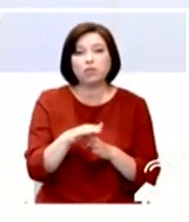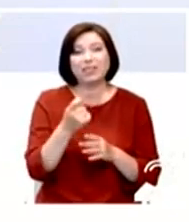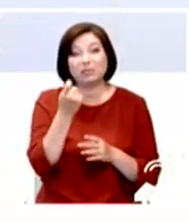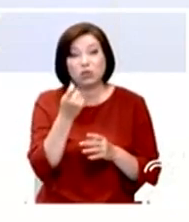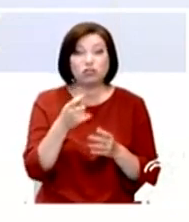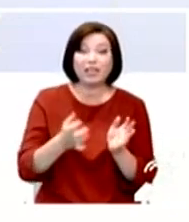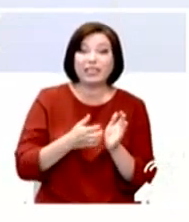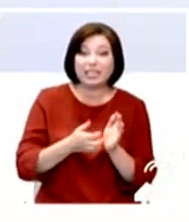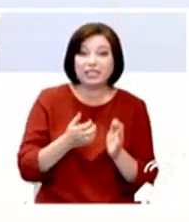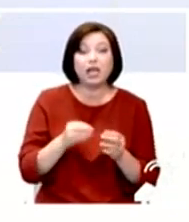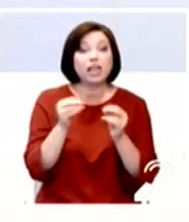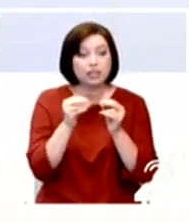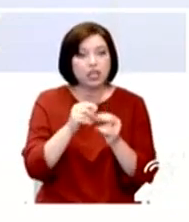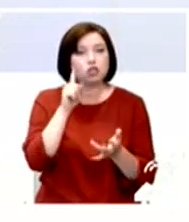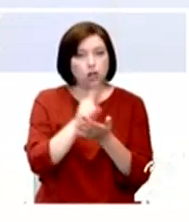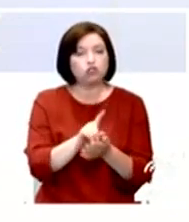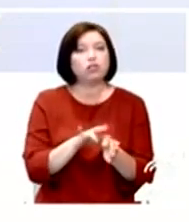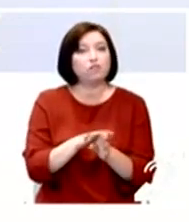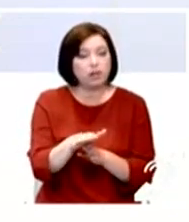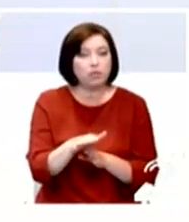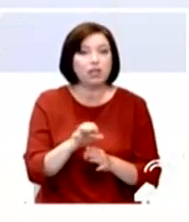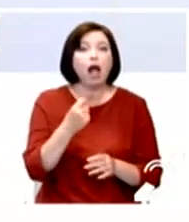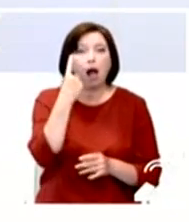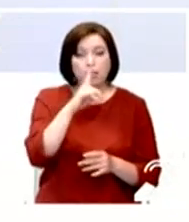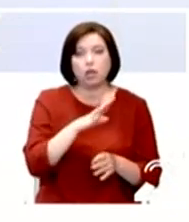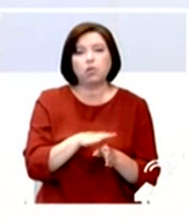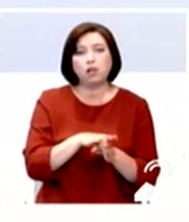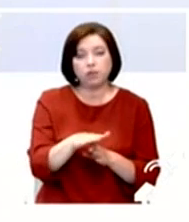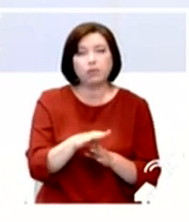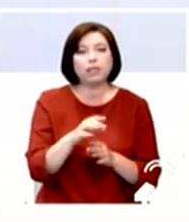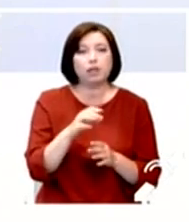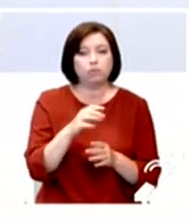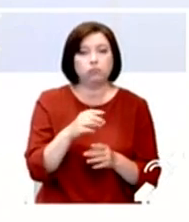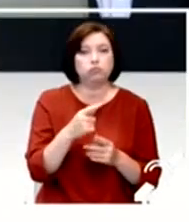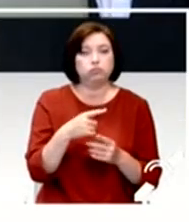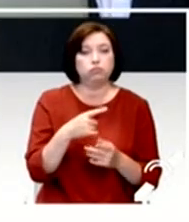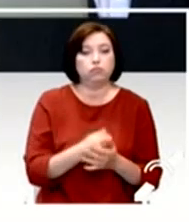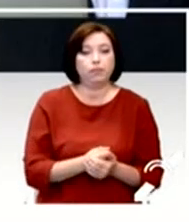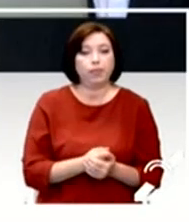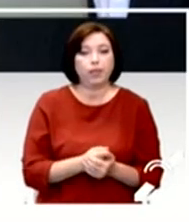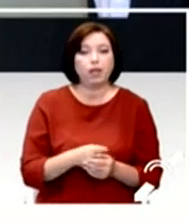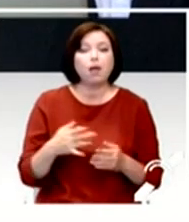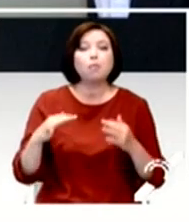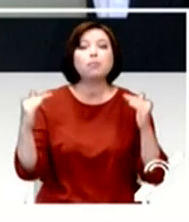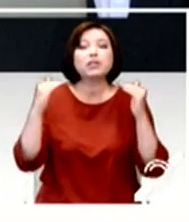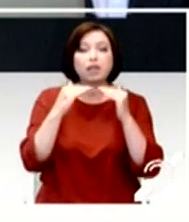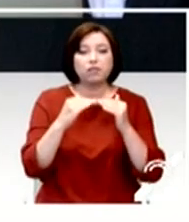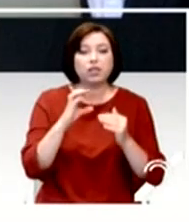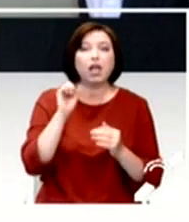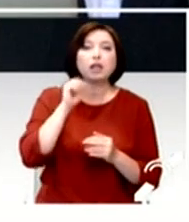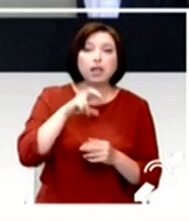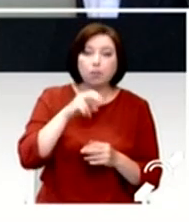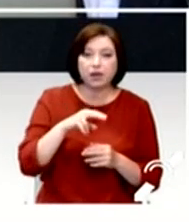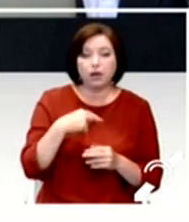unele rezerve, 10 urmează să fie îndeplinite, iar una a fost realizată cu rezerve substanțiale. În comparație cu luna